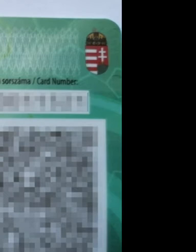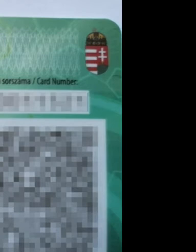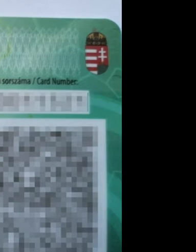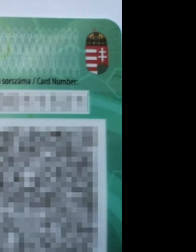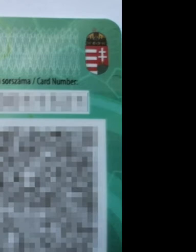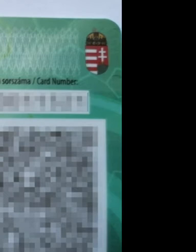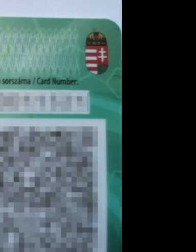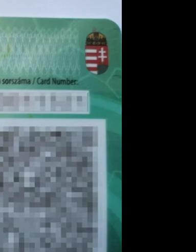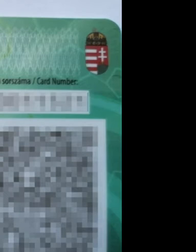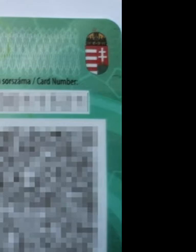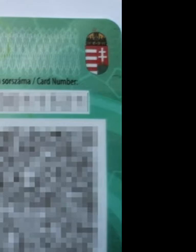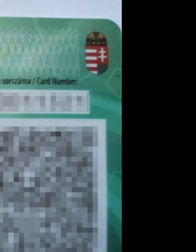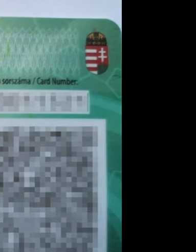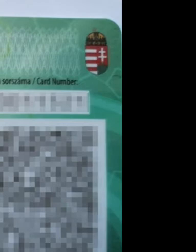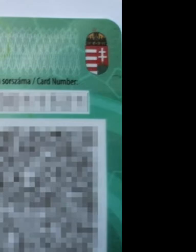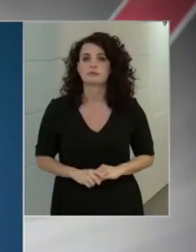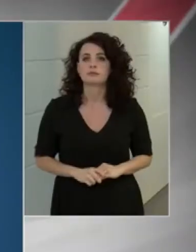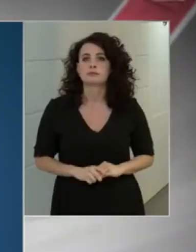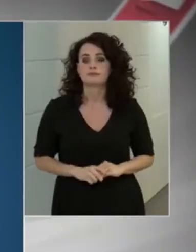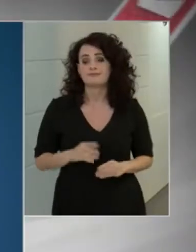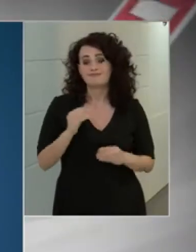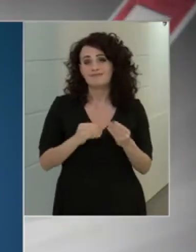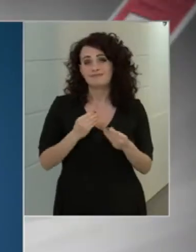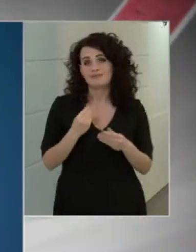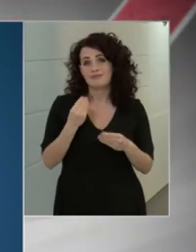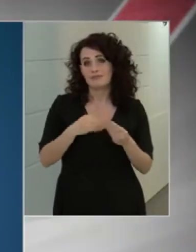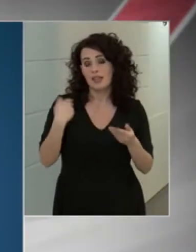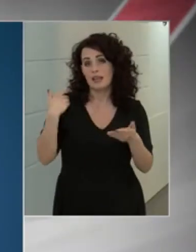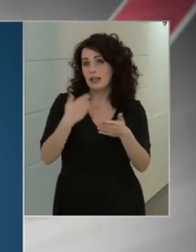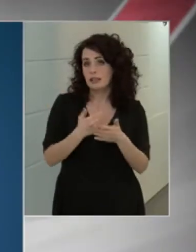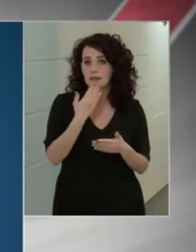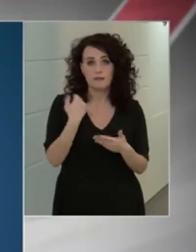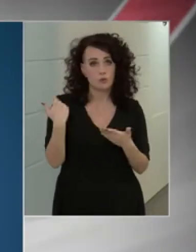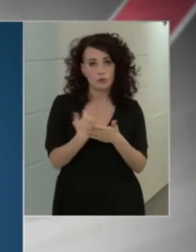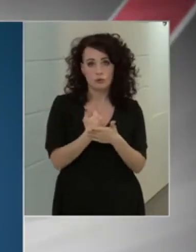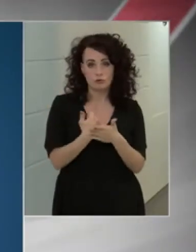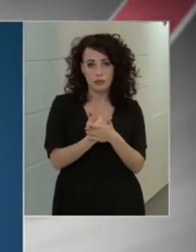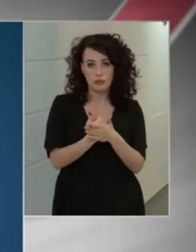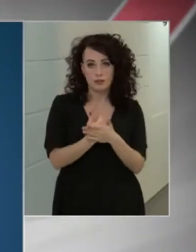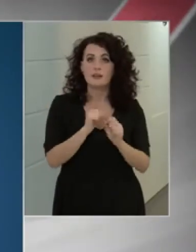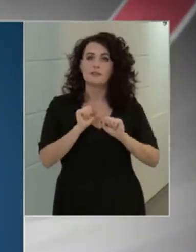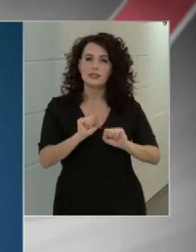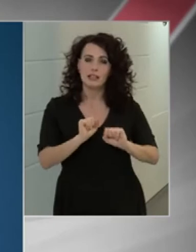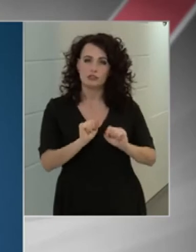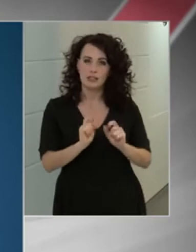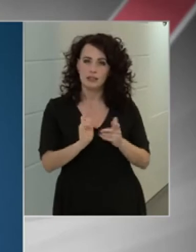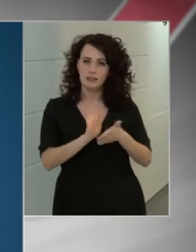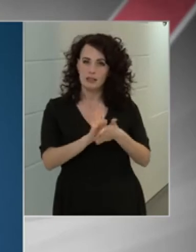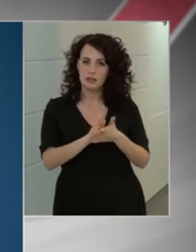vagy megkapták a fertőzés elleni oltást. Azok kapnak védettségi igazolványt,